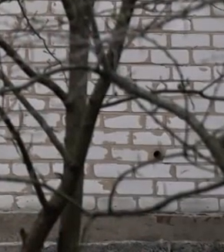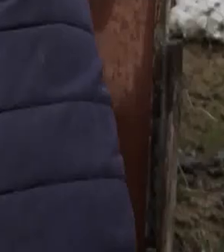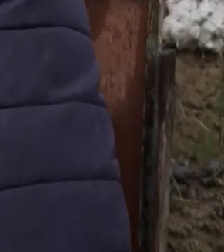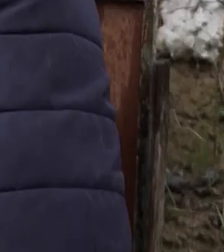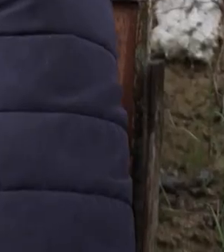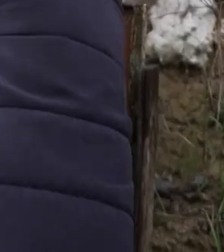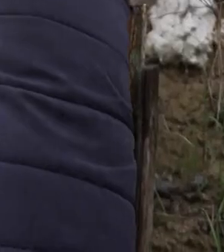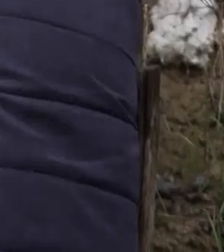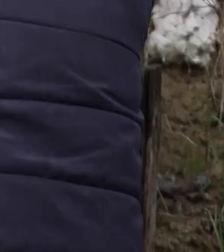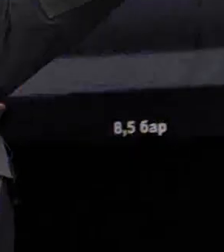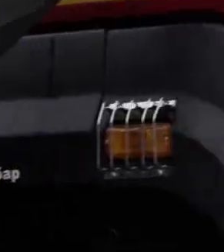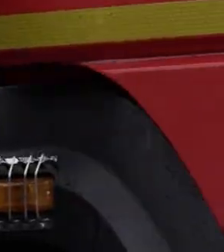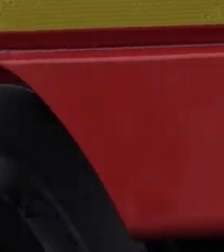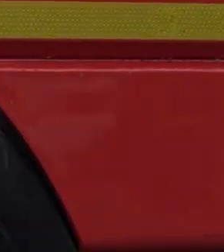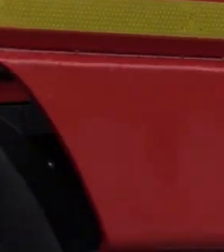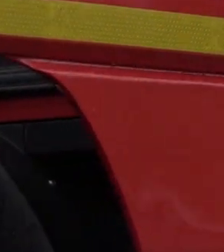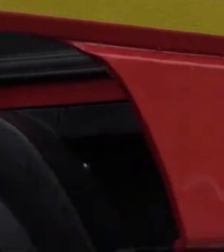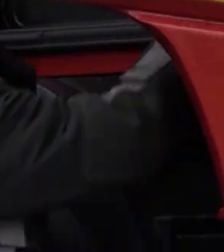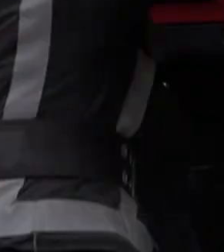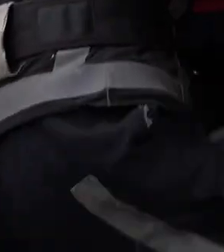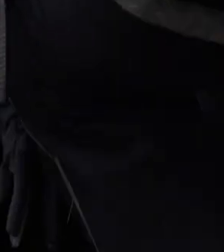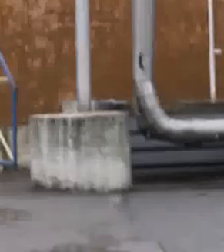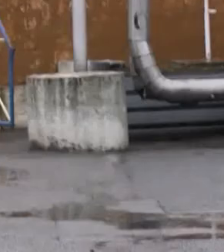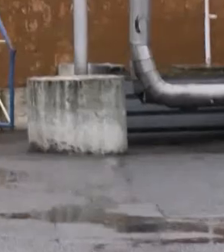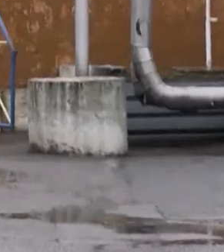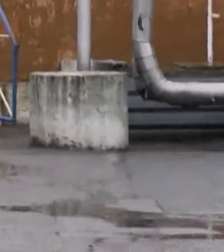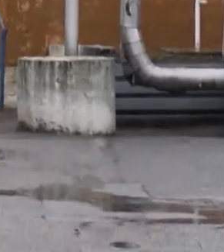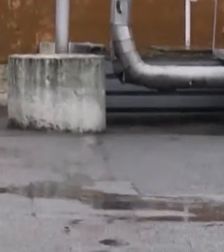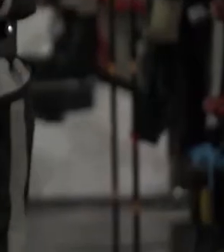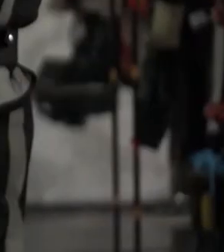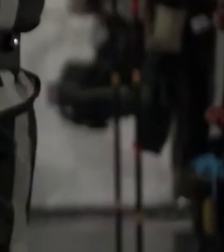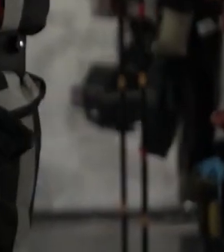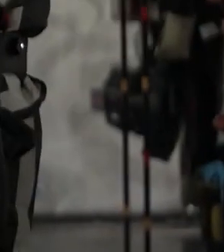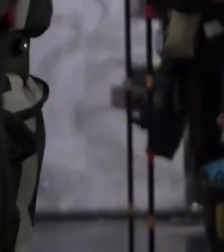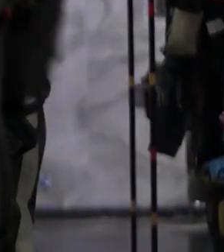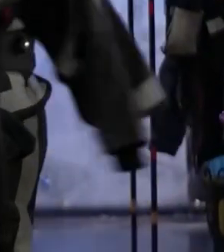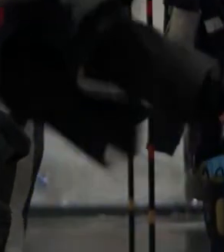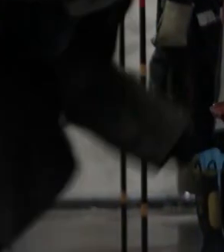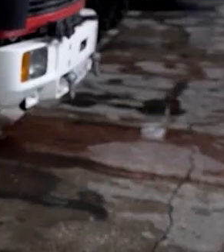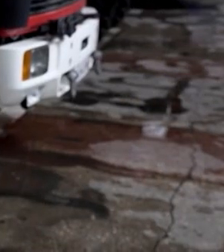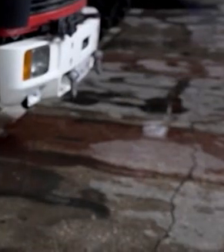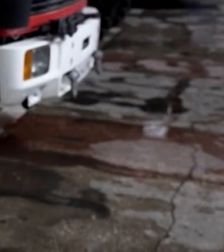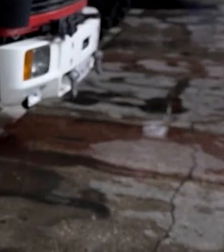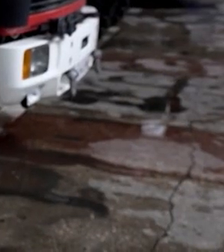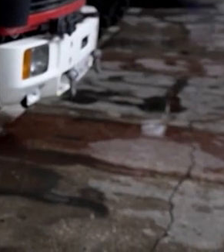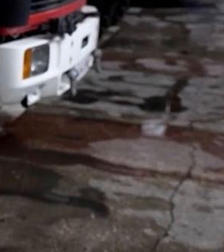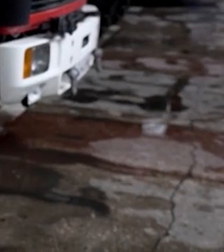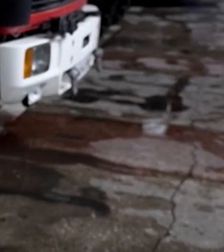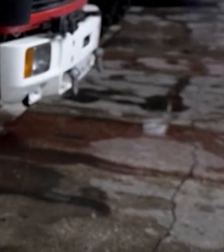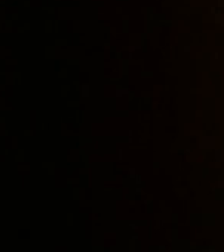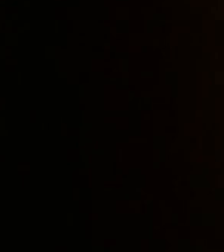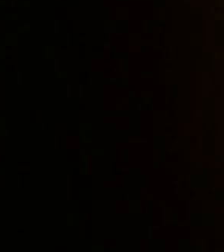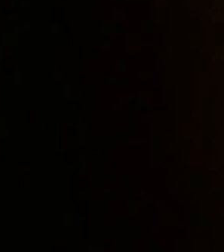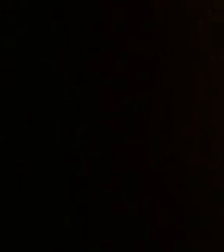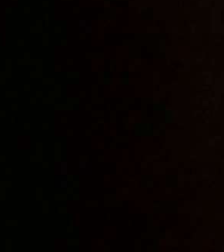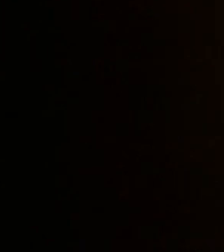працювали наші герої, які не покинули зону. Ми перебували в момент окупації 49